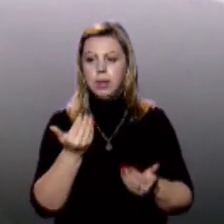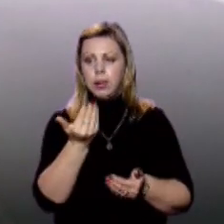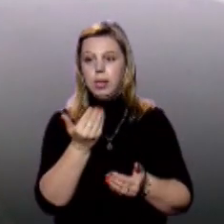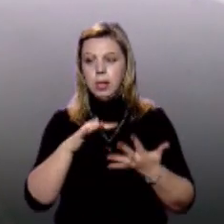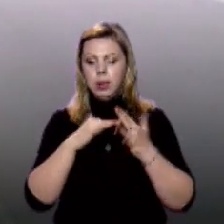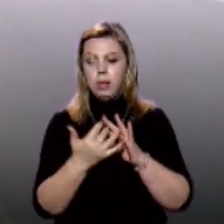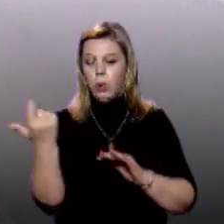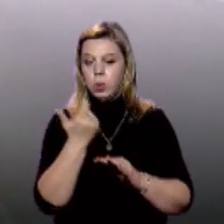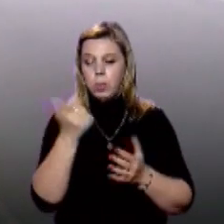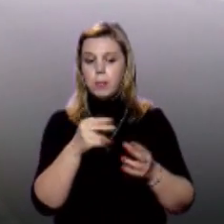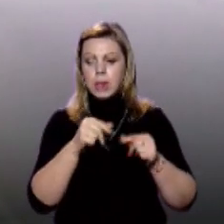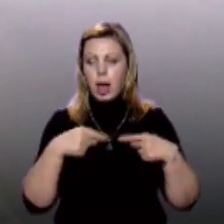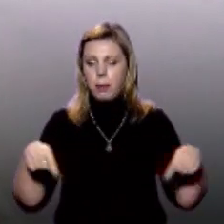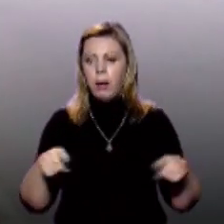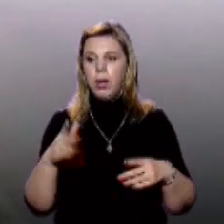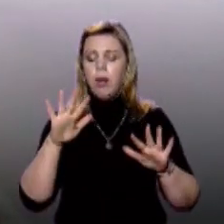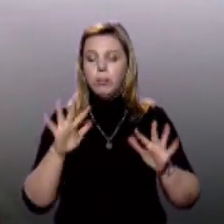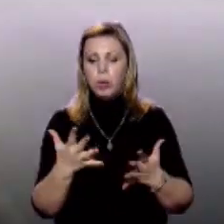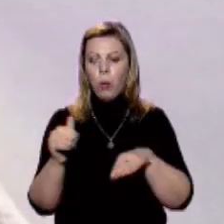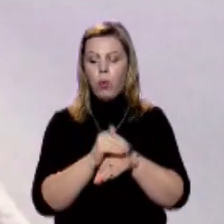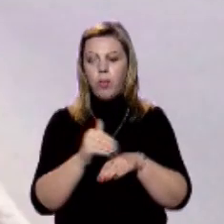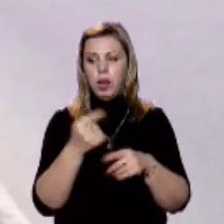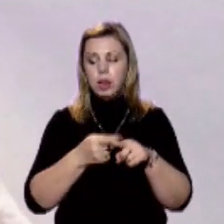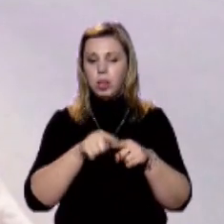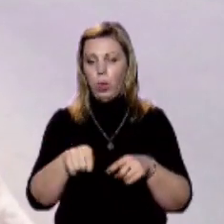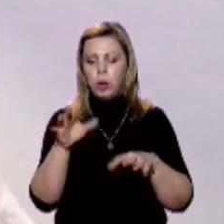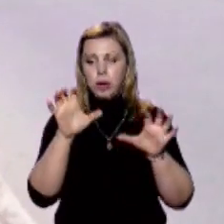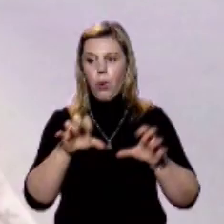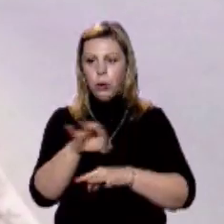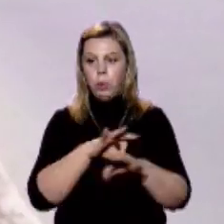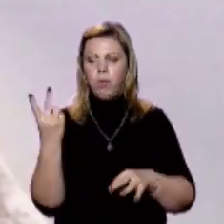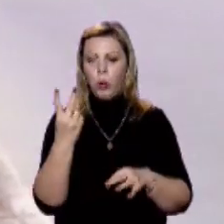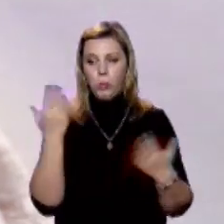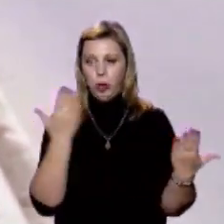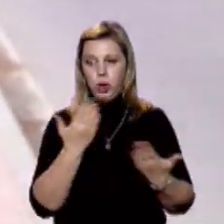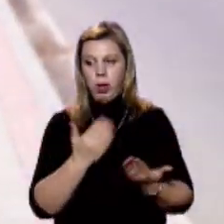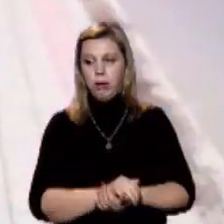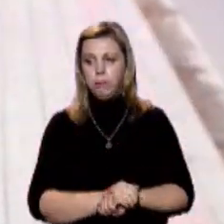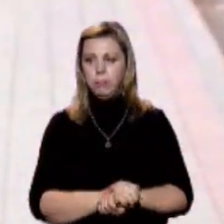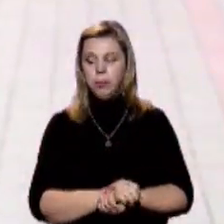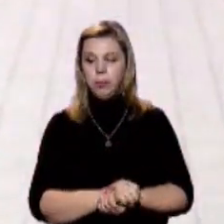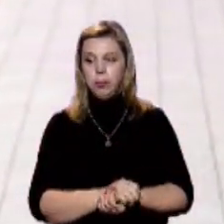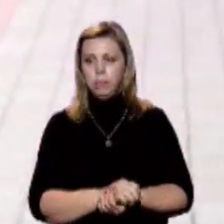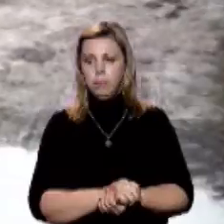її сільськогосподарськими землями у разі ухвалення цього законопроекту у другому читанні.